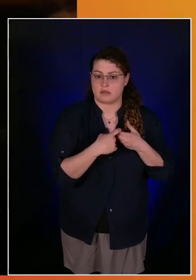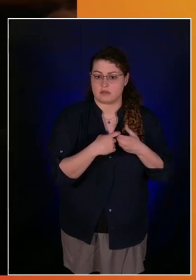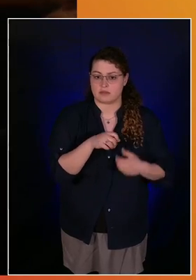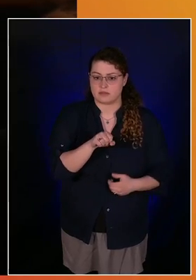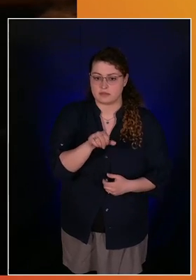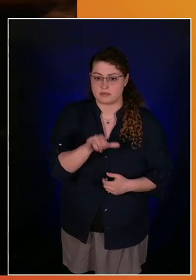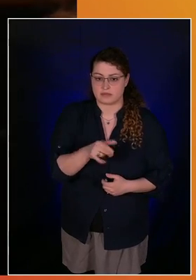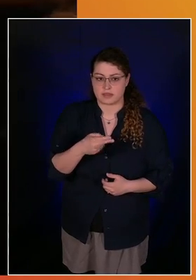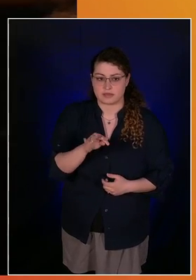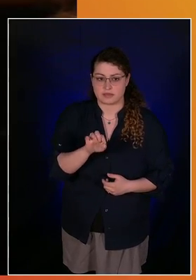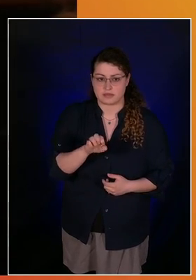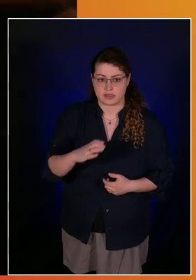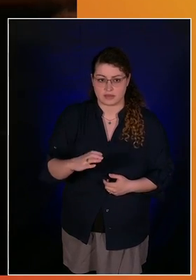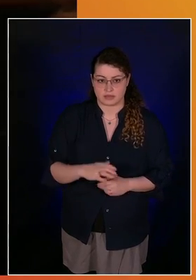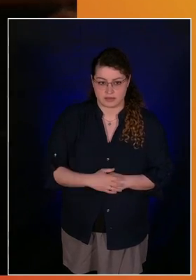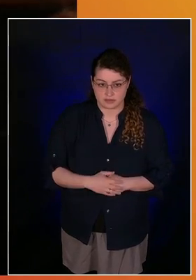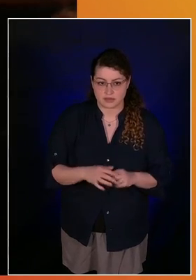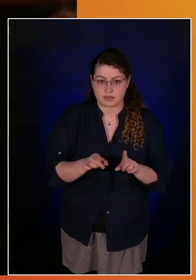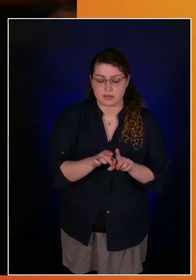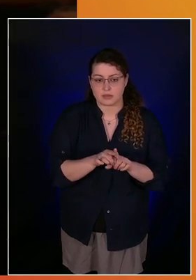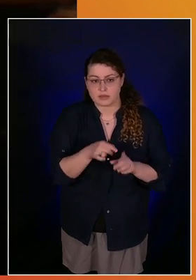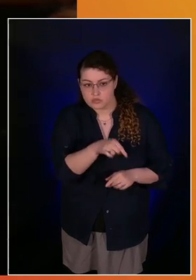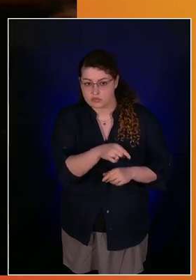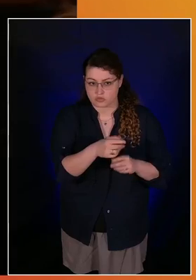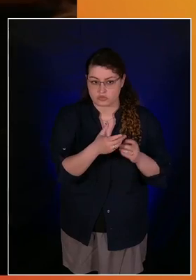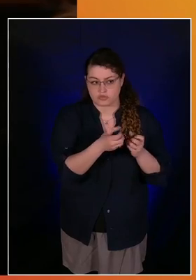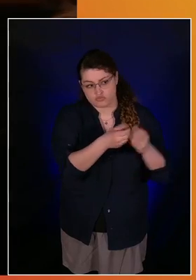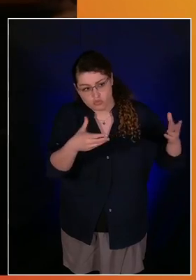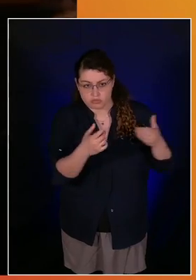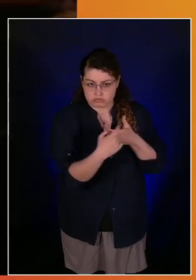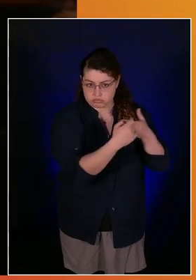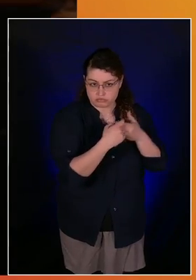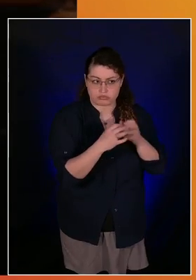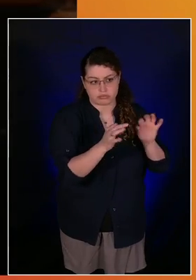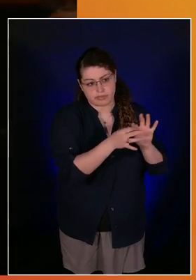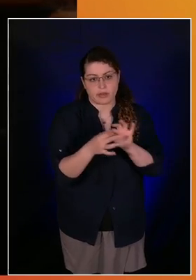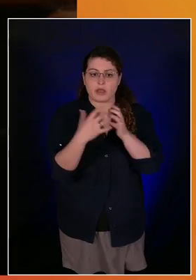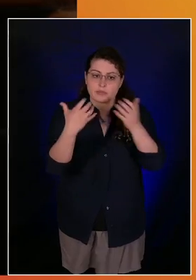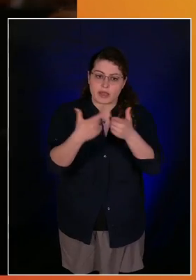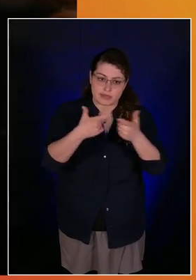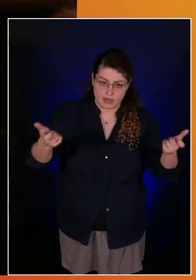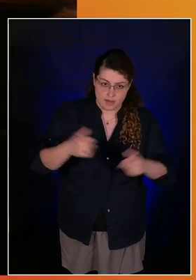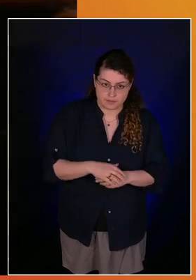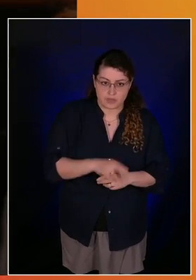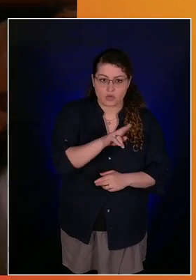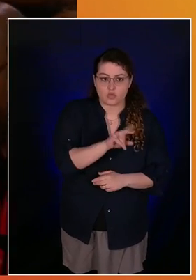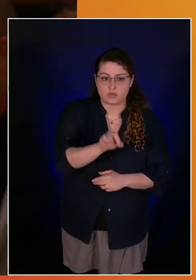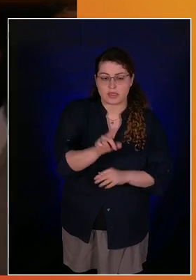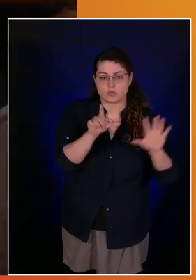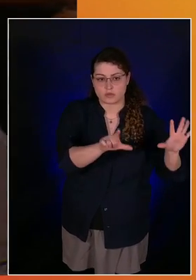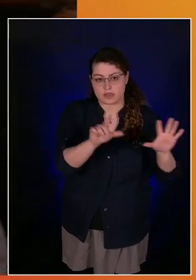c'est un amendement fédération CGT du spectacle enfin soutenu par l'ensemble des syndicats de la Fédération CGT du spectacle et UD